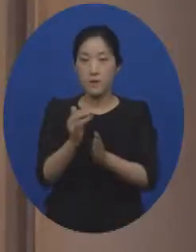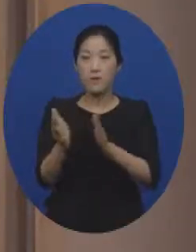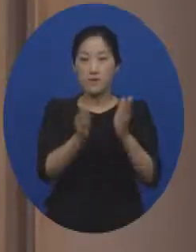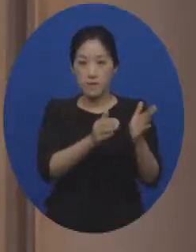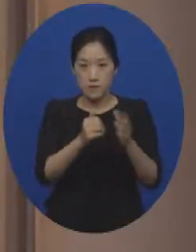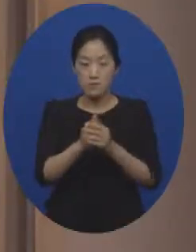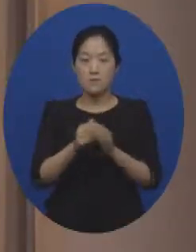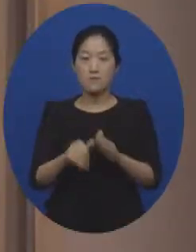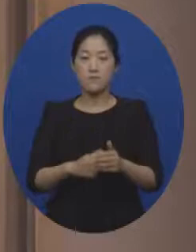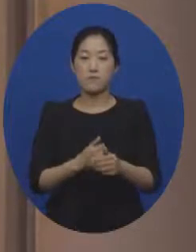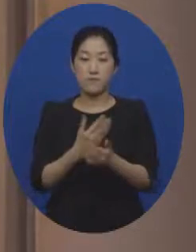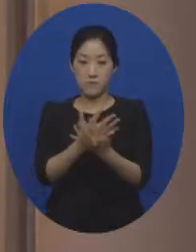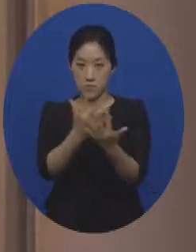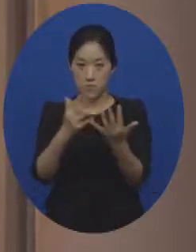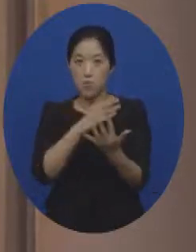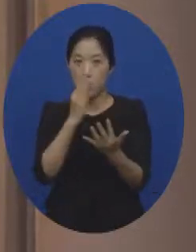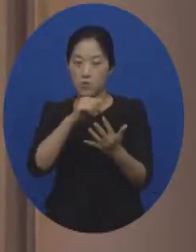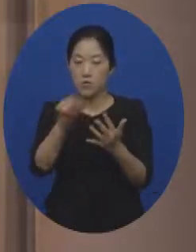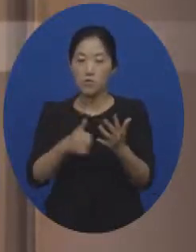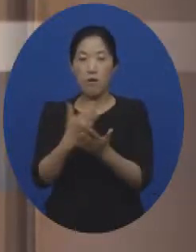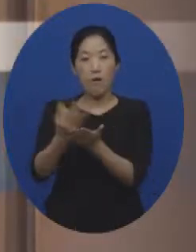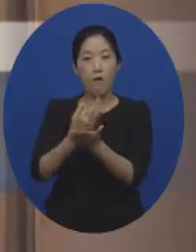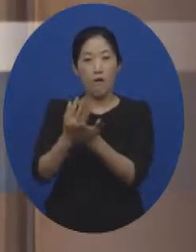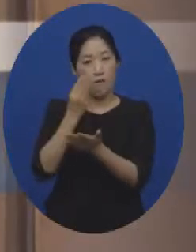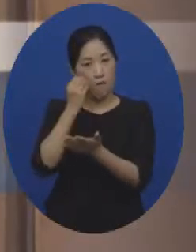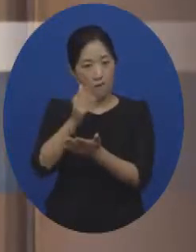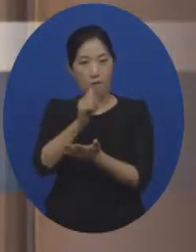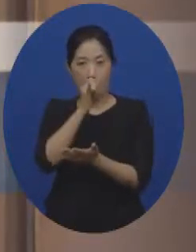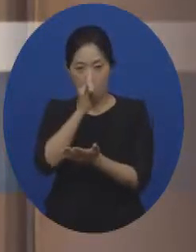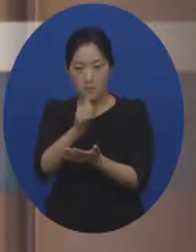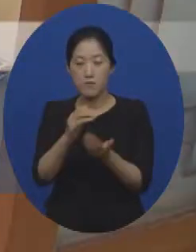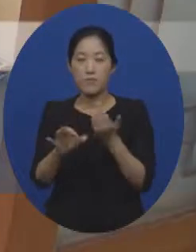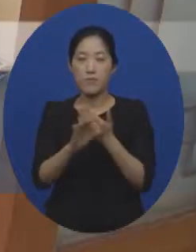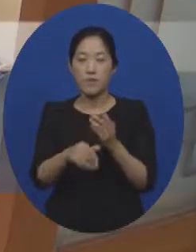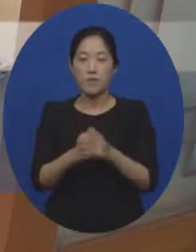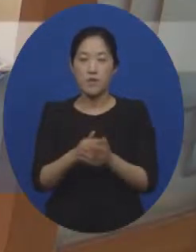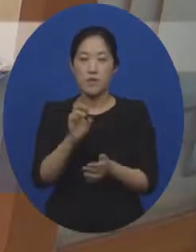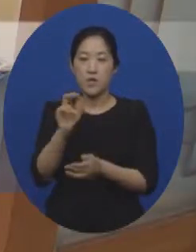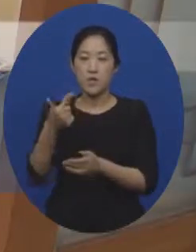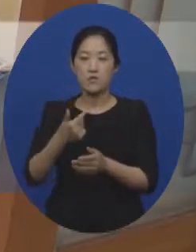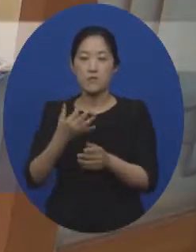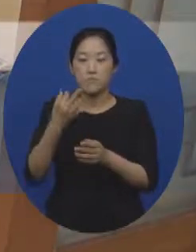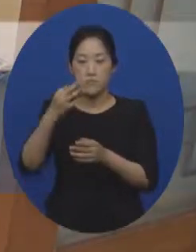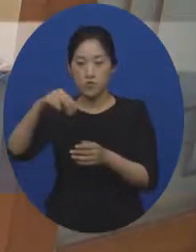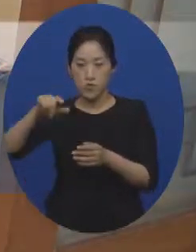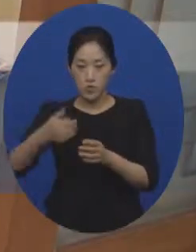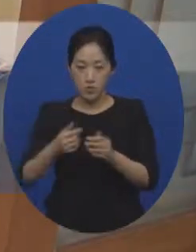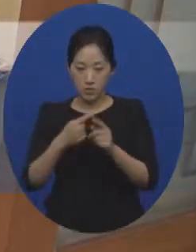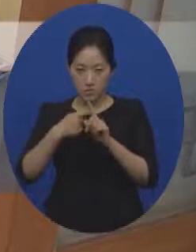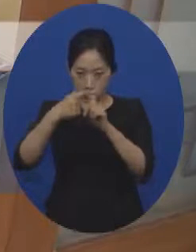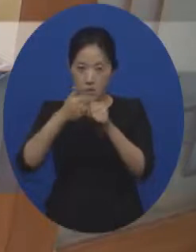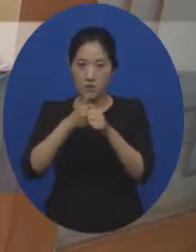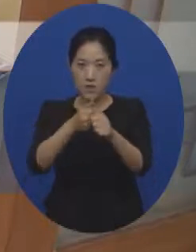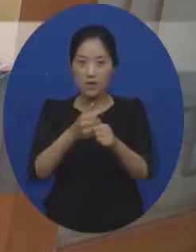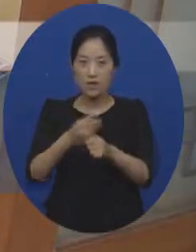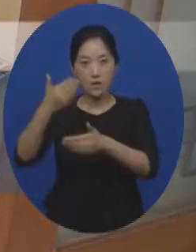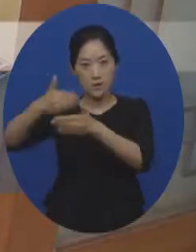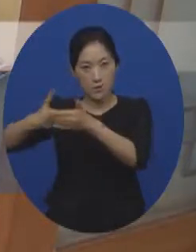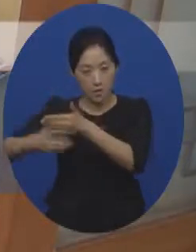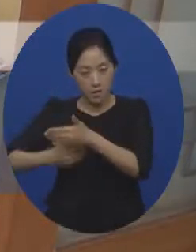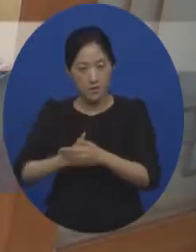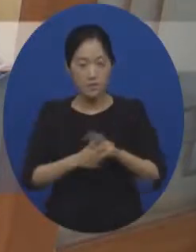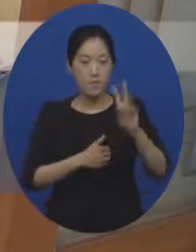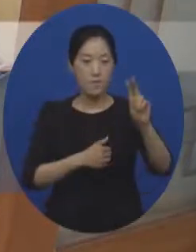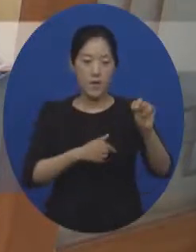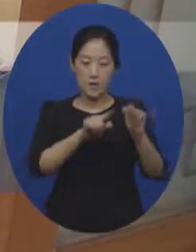반면 지급 대상자 가운데 상대적으로 소득이 높은 노인은 연금 수령 산정을 통해 기초연금액이 감액 된